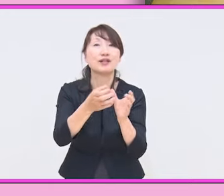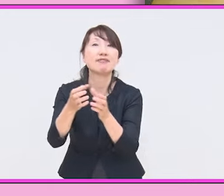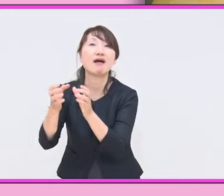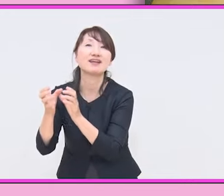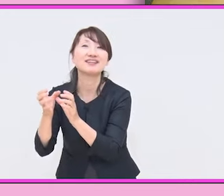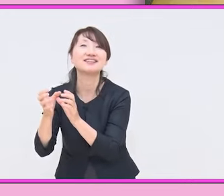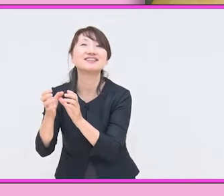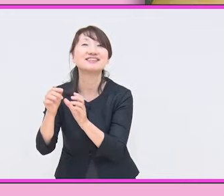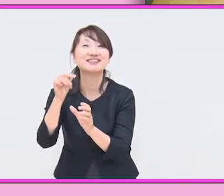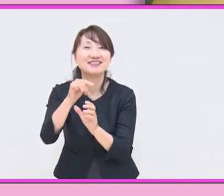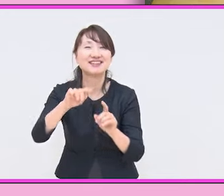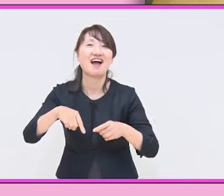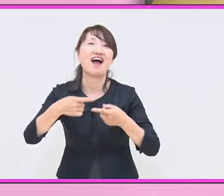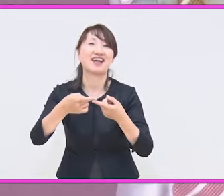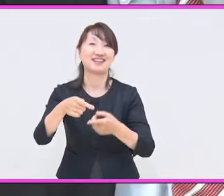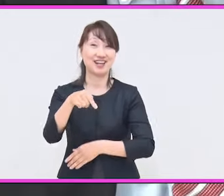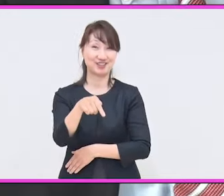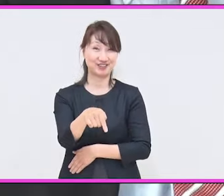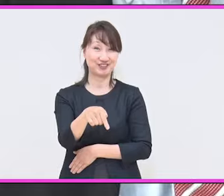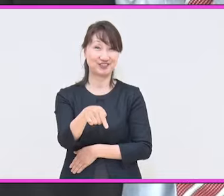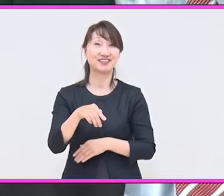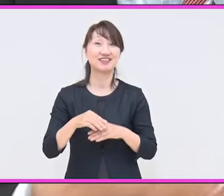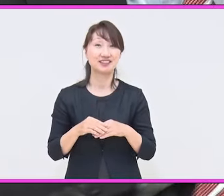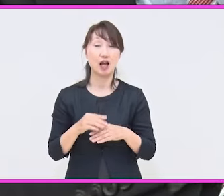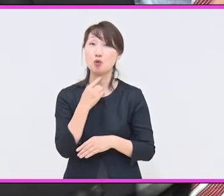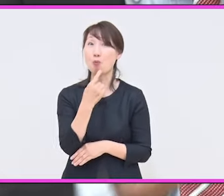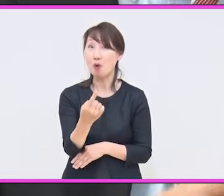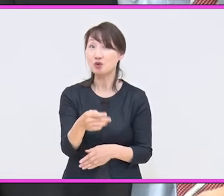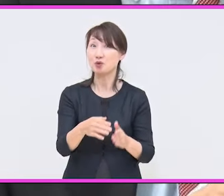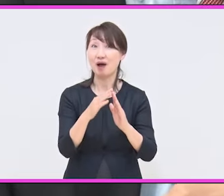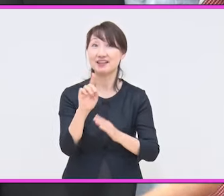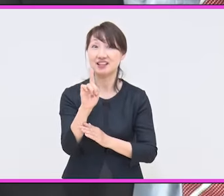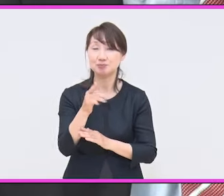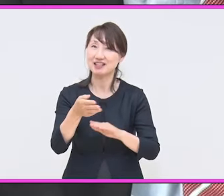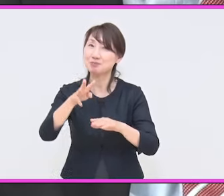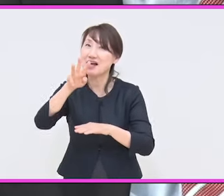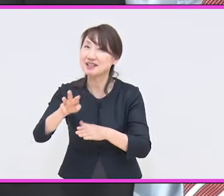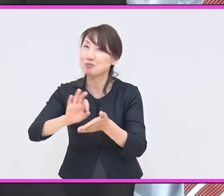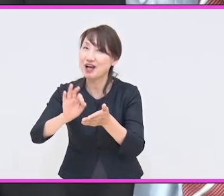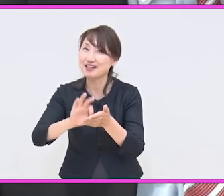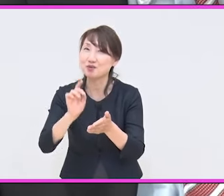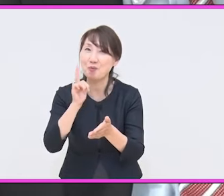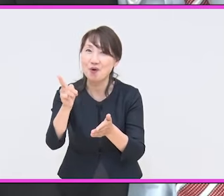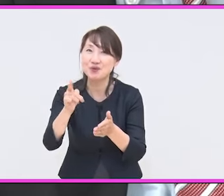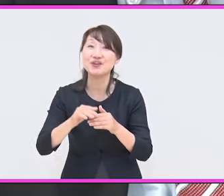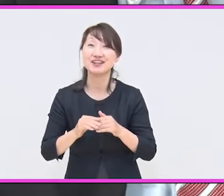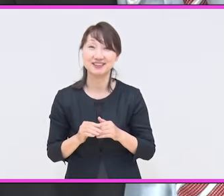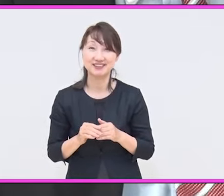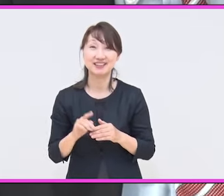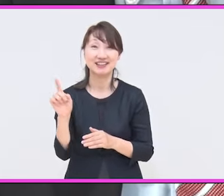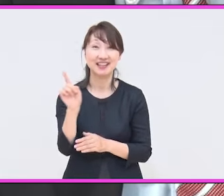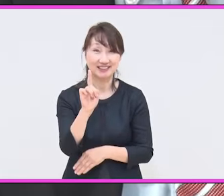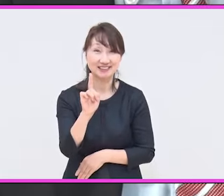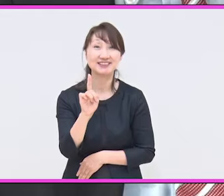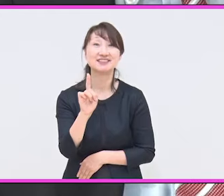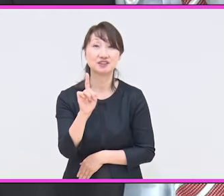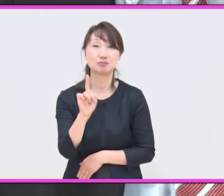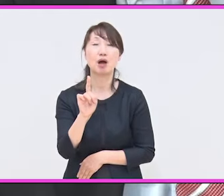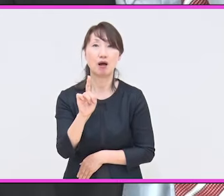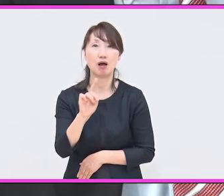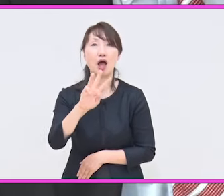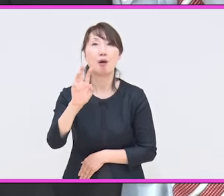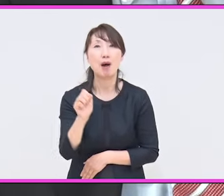のが皆さん入っておられます。それからもう一つはあの島川さんもしょっちゅう使われてるんですけど、パ